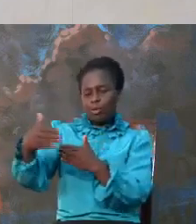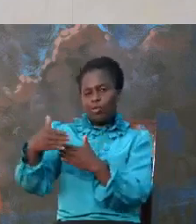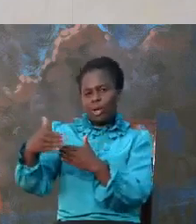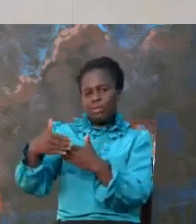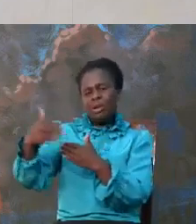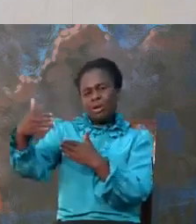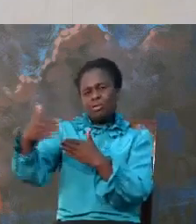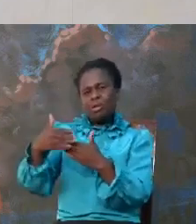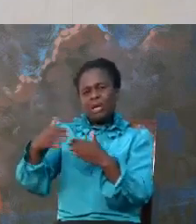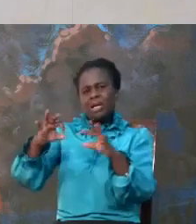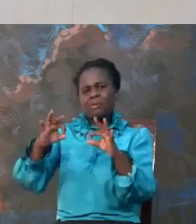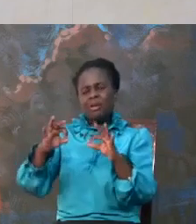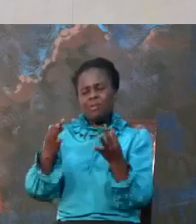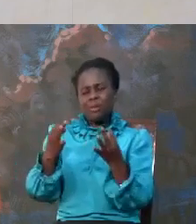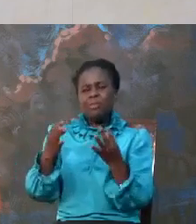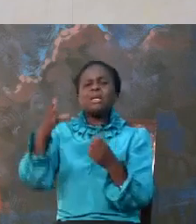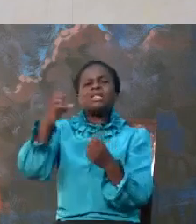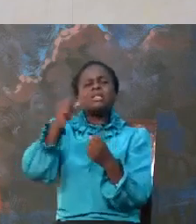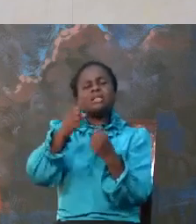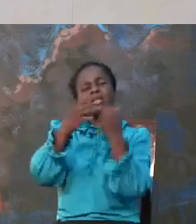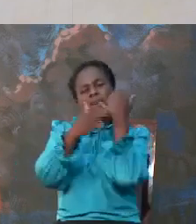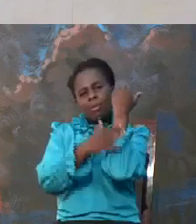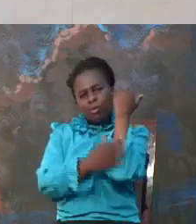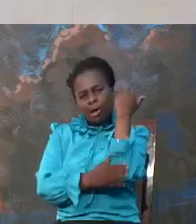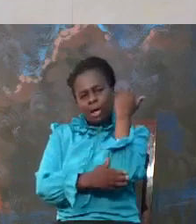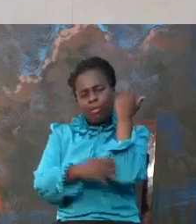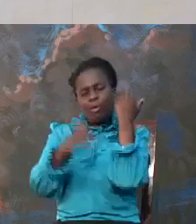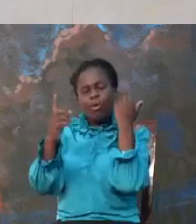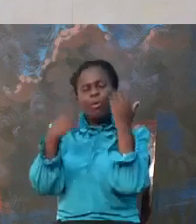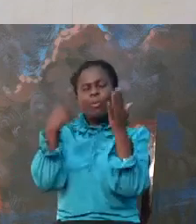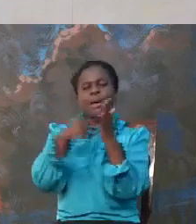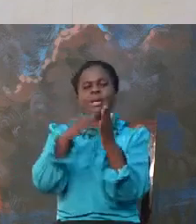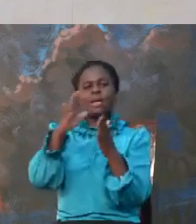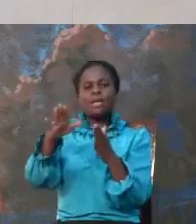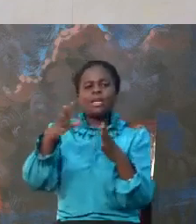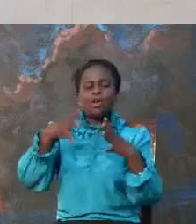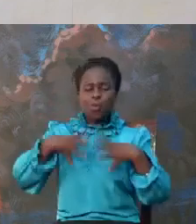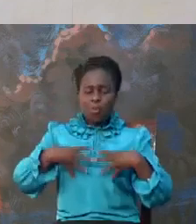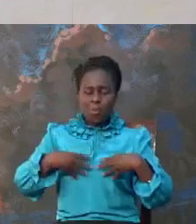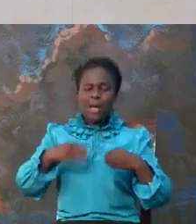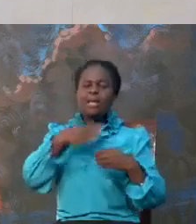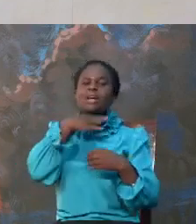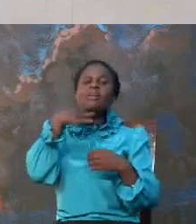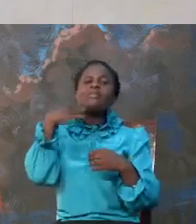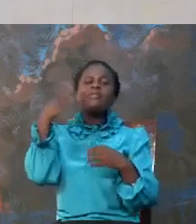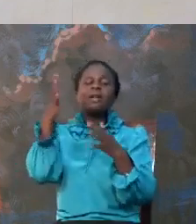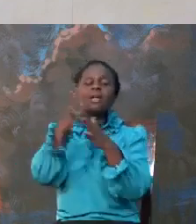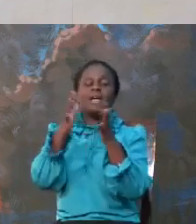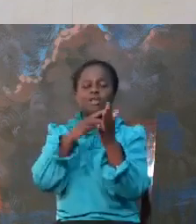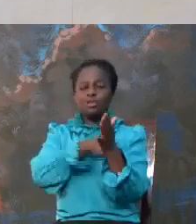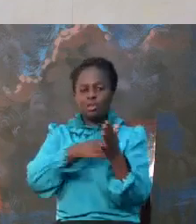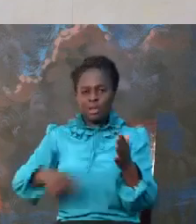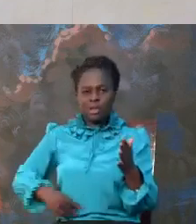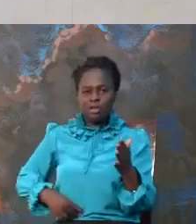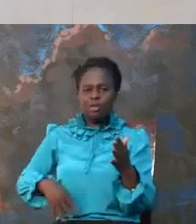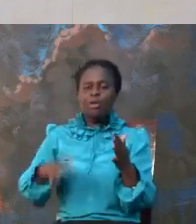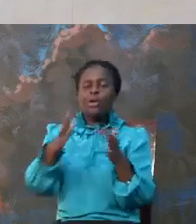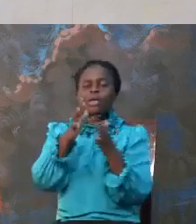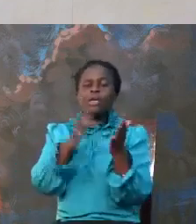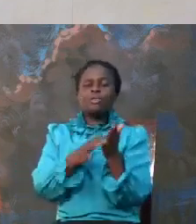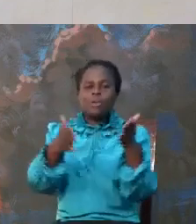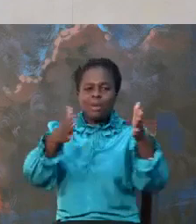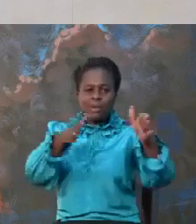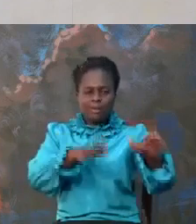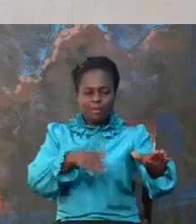Tunakaribiaje? Shika maungamo. Maana yake nini? Kubali alichofanya Kristo. Yesu amenifia, Yesu ameniokoa,